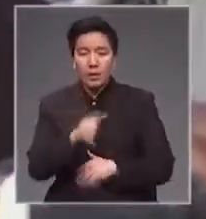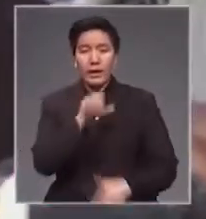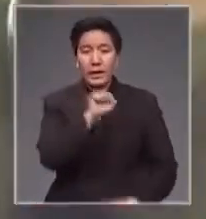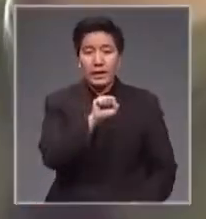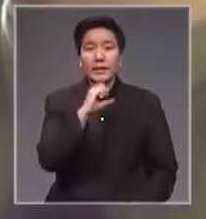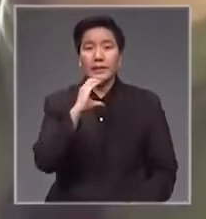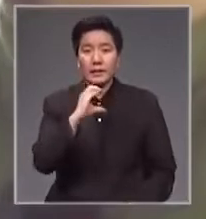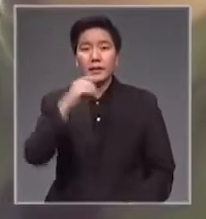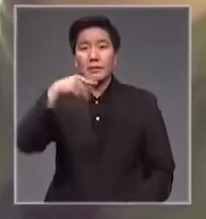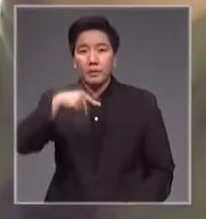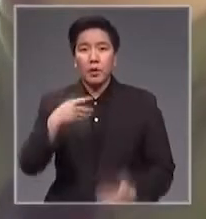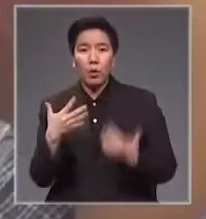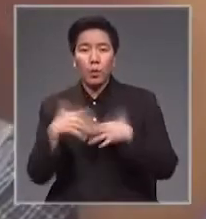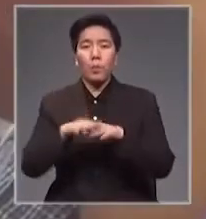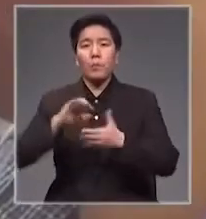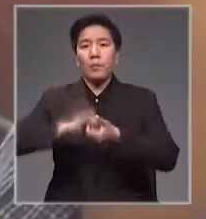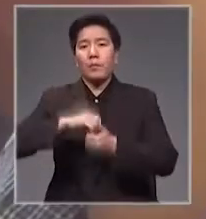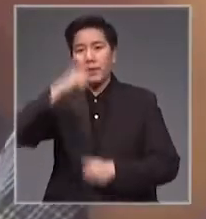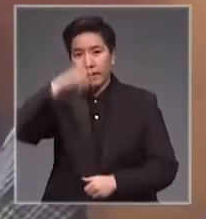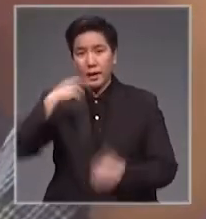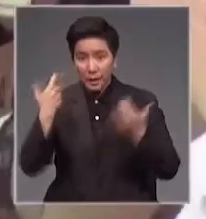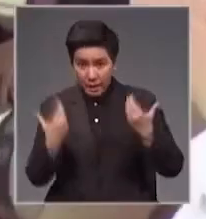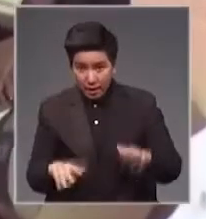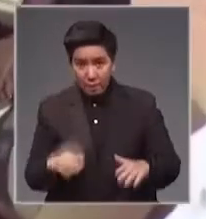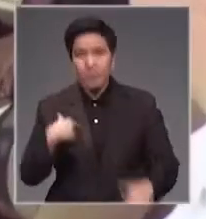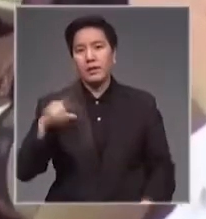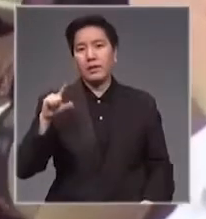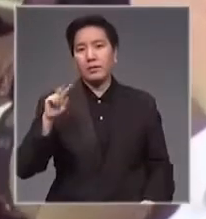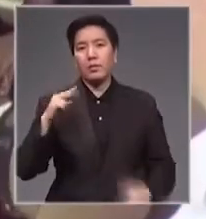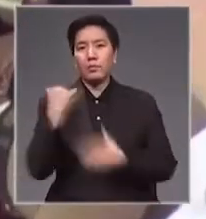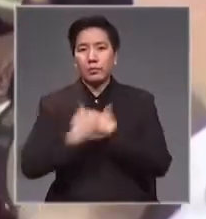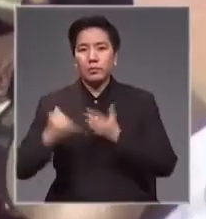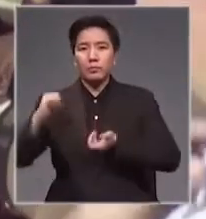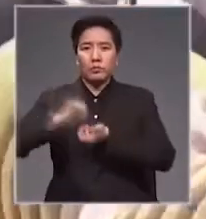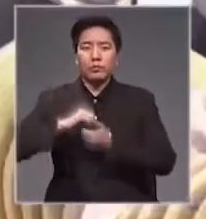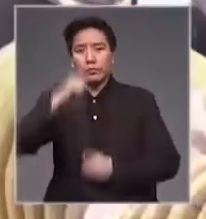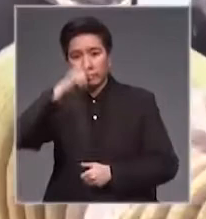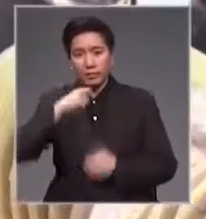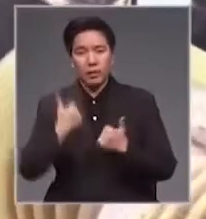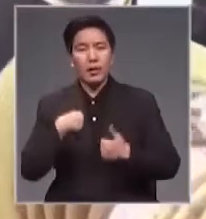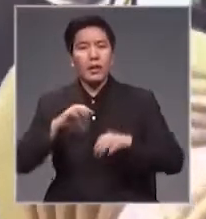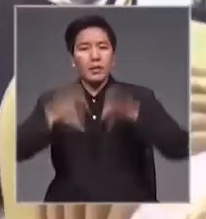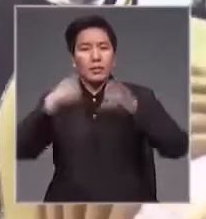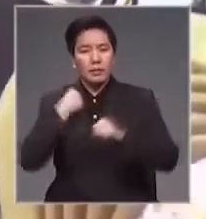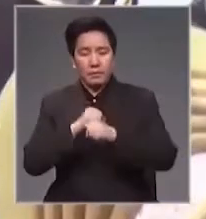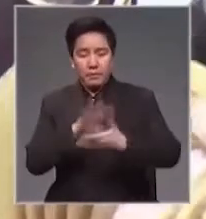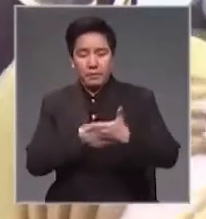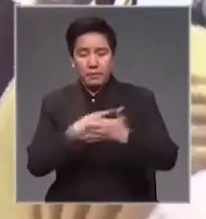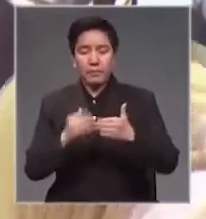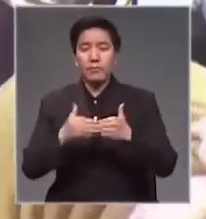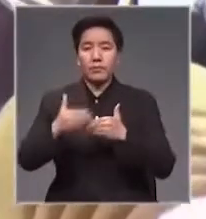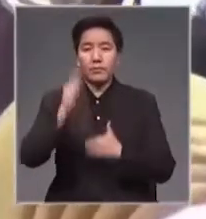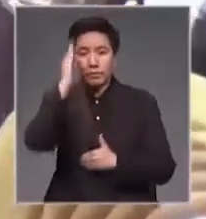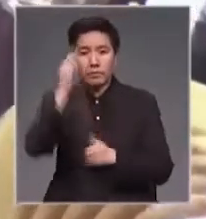SDG Partnership กับไทยแล้ว22ประเทศนอกจากนี้รัฐบาลมีแผนการดำเนินงานในอนาคตได้แ